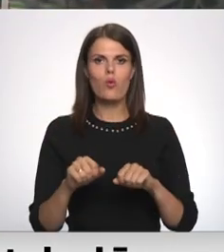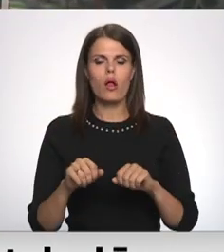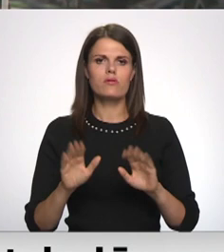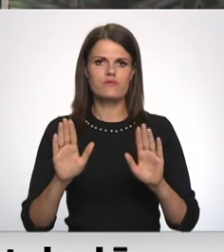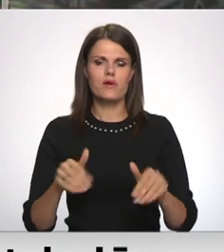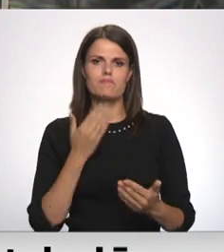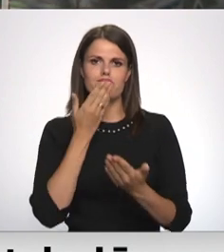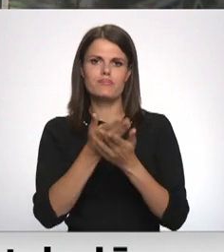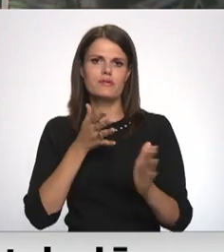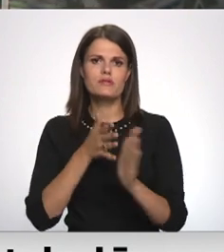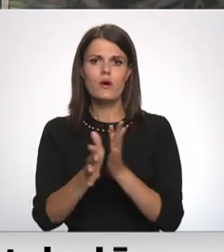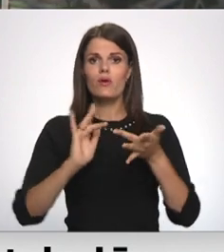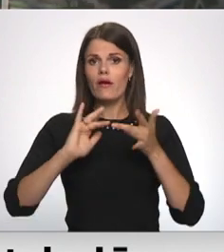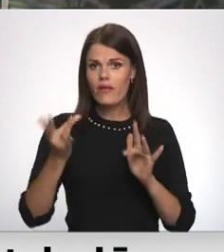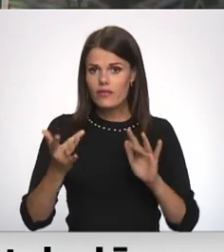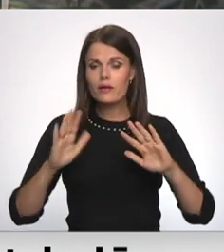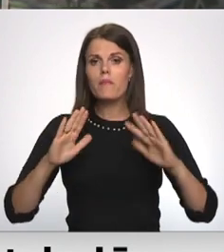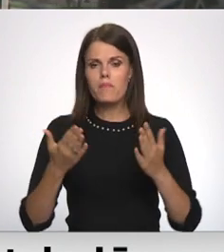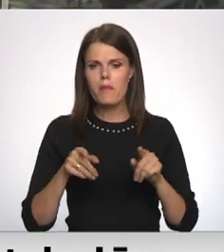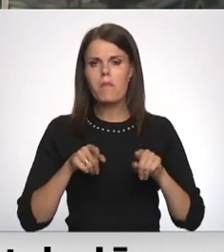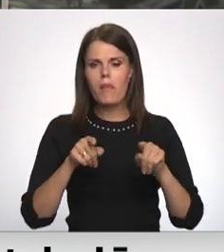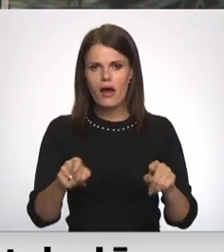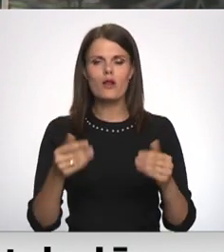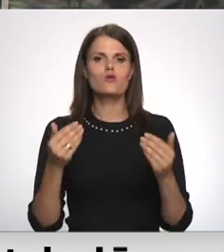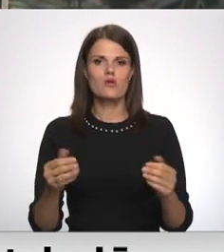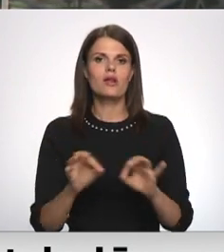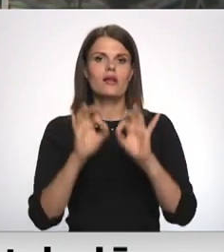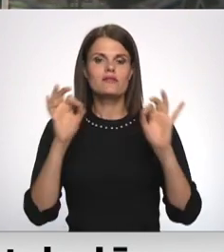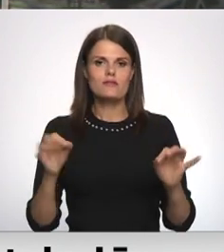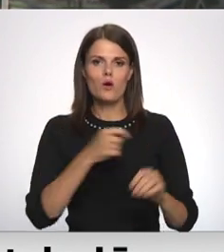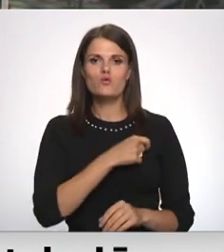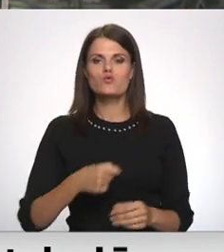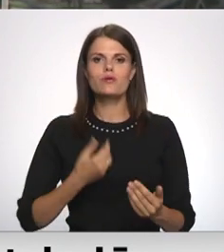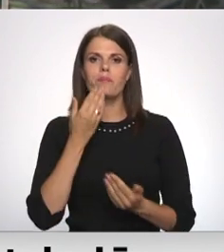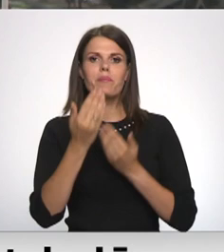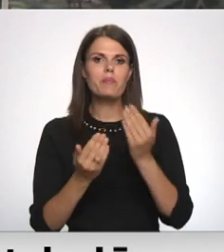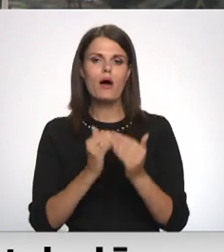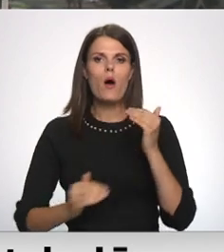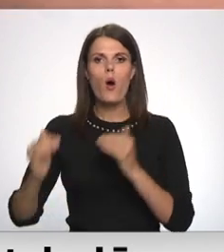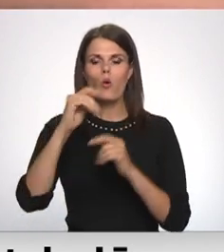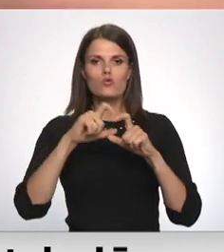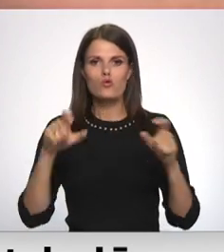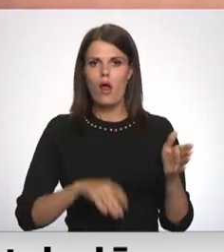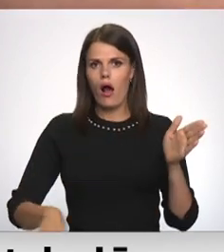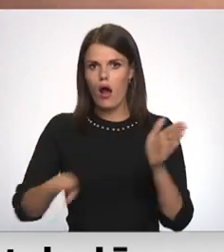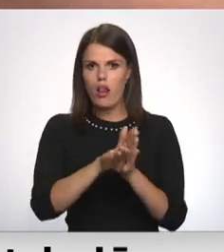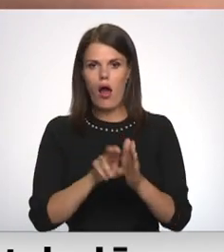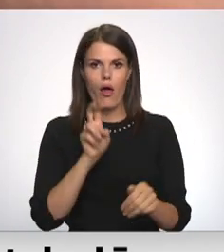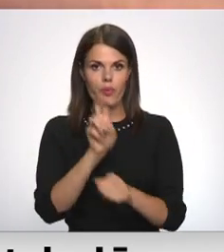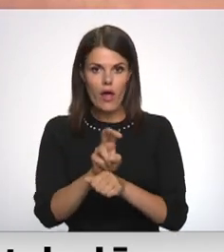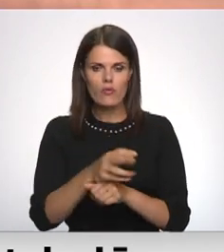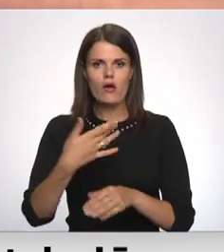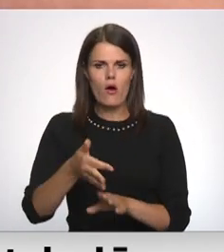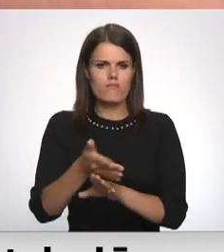elektronisku pieteikšanos studijām. Taču, līdztekus tam, šodien sākusies studentu pieteikšanās augstskolās klātienē. Jau vairākus gadus